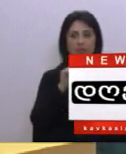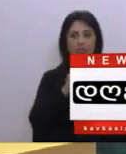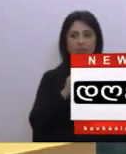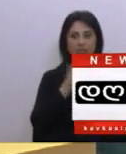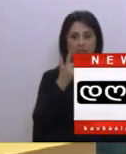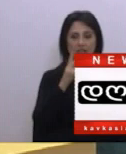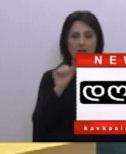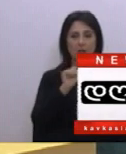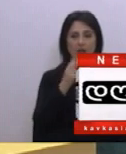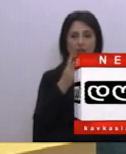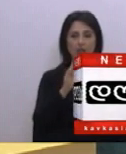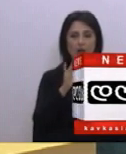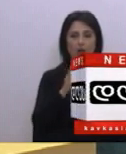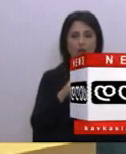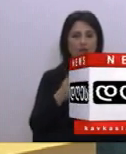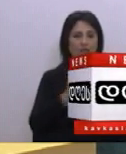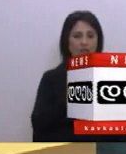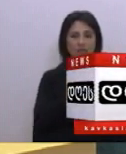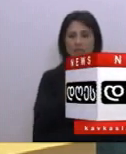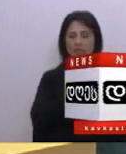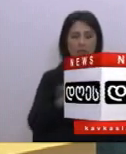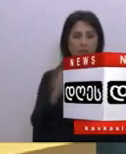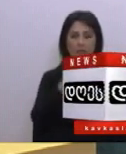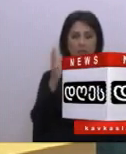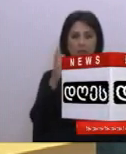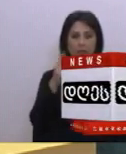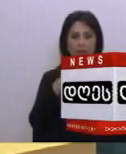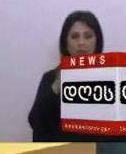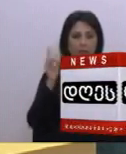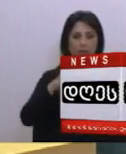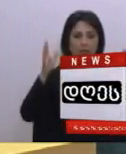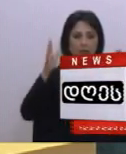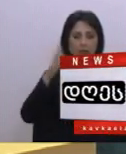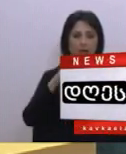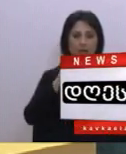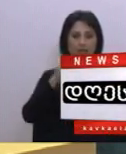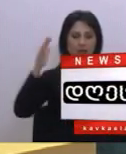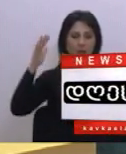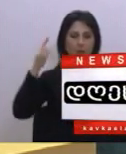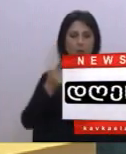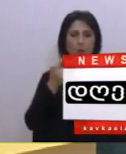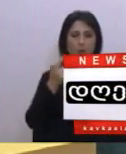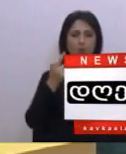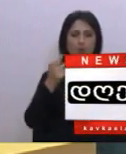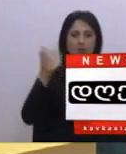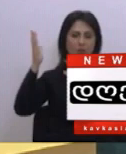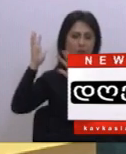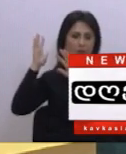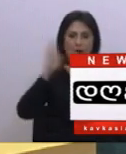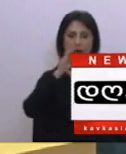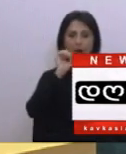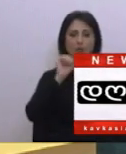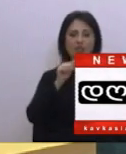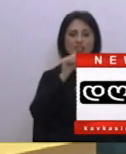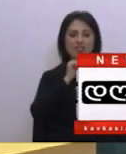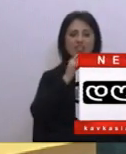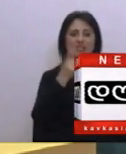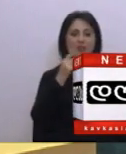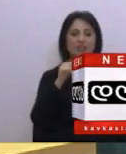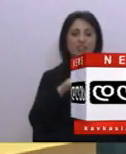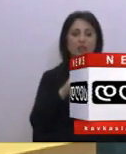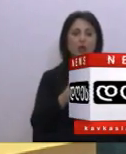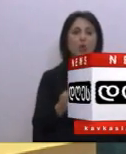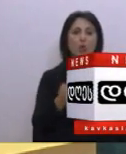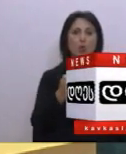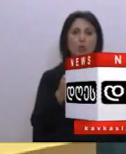3 აგვისტოს შოვში სტიქია ძალიან სწრაფად განვითარდა ვარცხოვის უზარმაზარი მასა, რომელიც გარემოს დაცვის ექსპერტების პირველადი